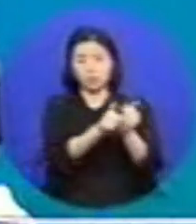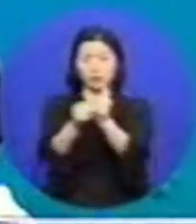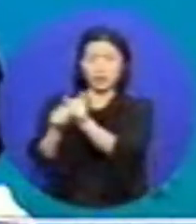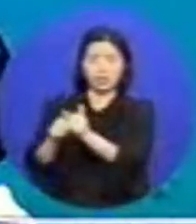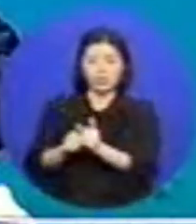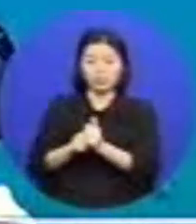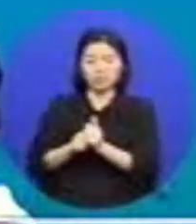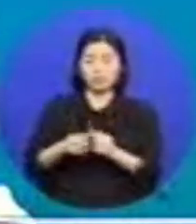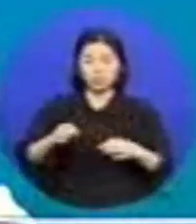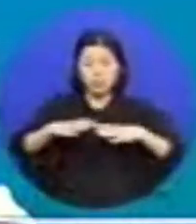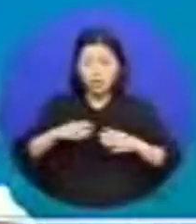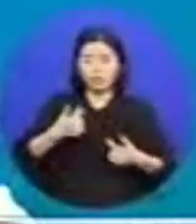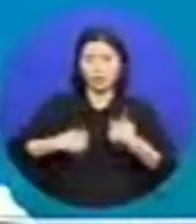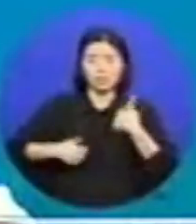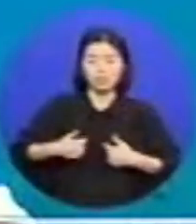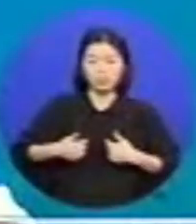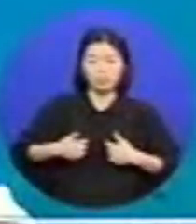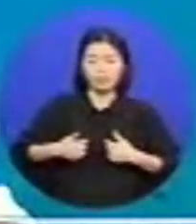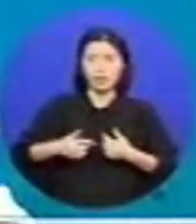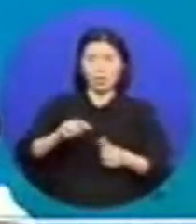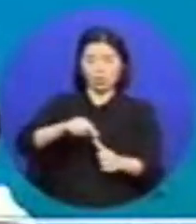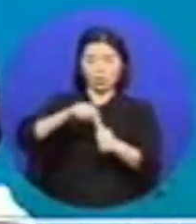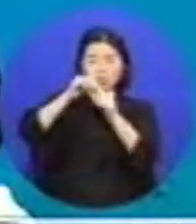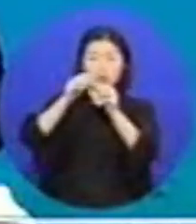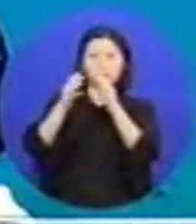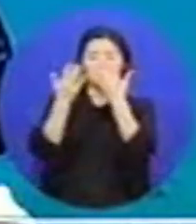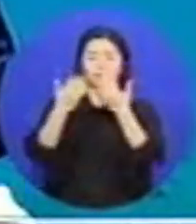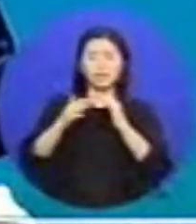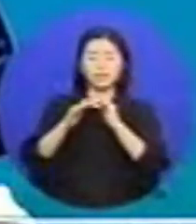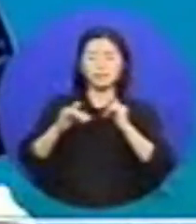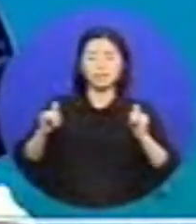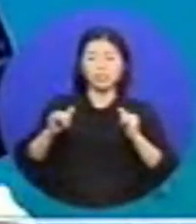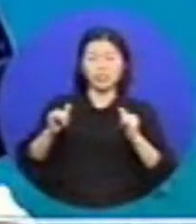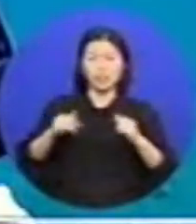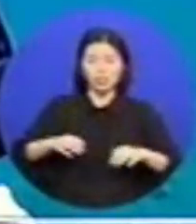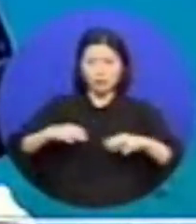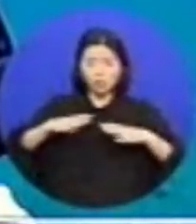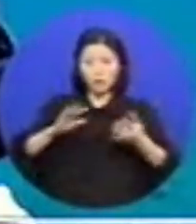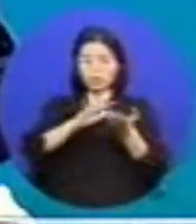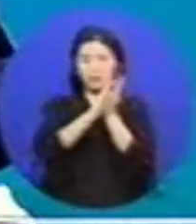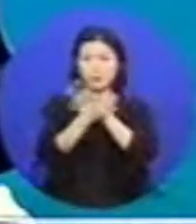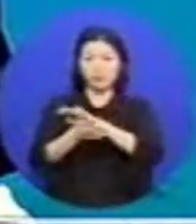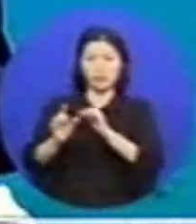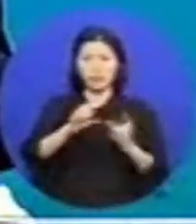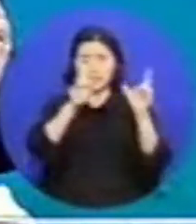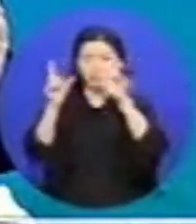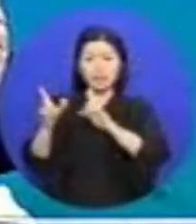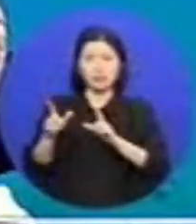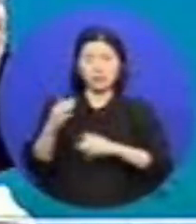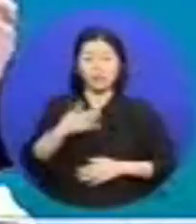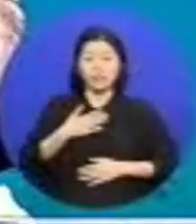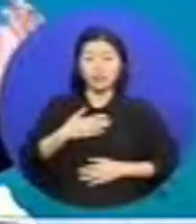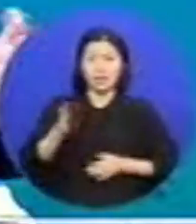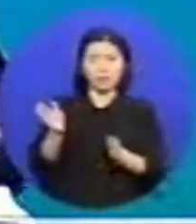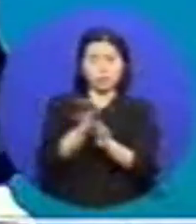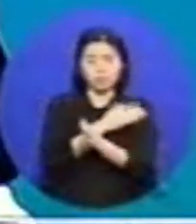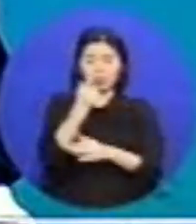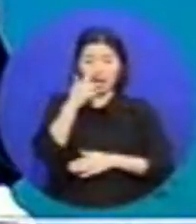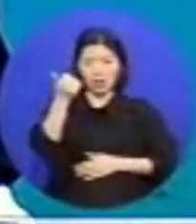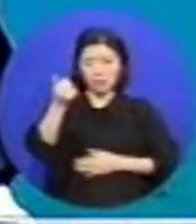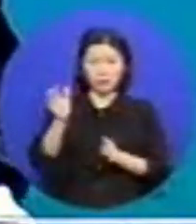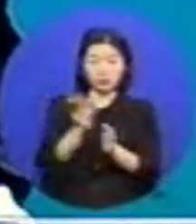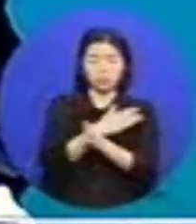구원받은 자의 말할 수 없는 변화된 삶을 아버지로부터 보았을까? 그 점이 늘 마음에